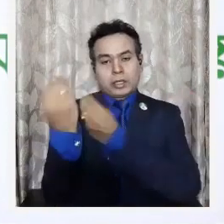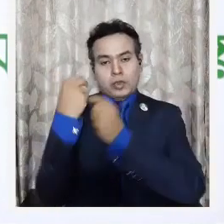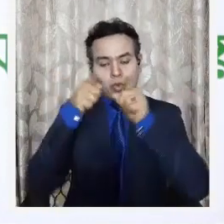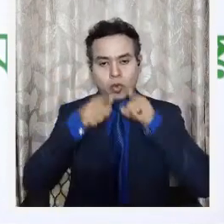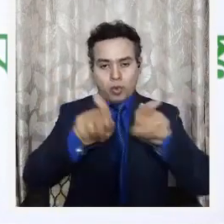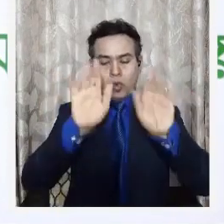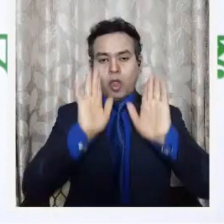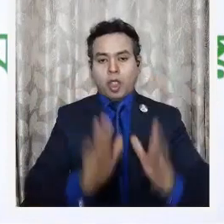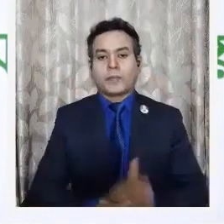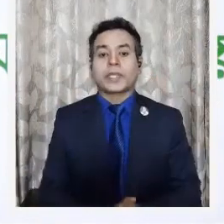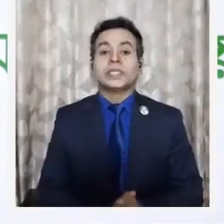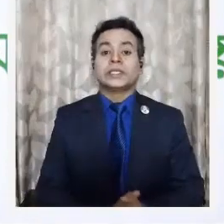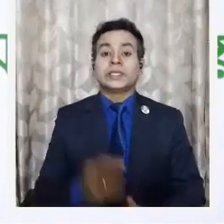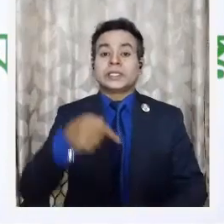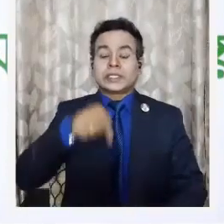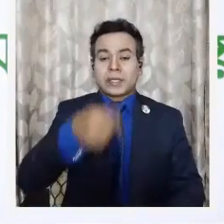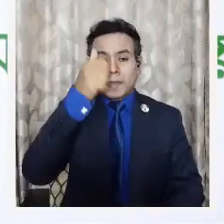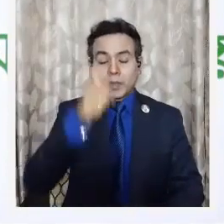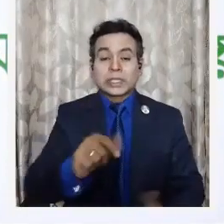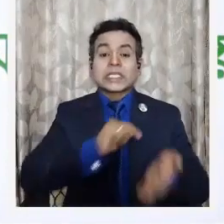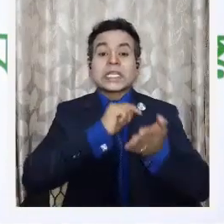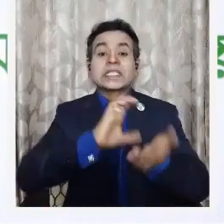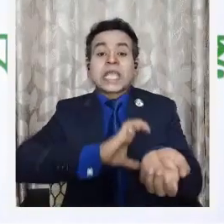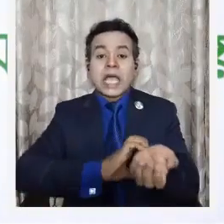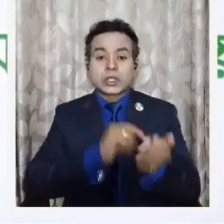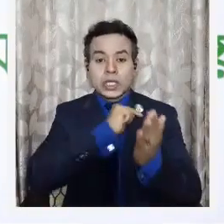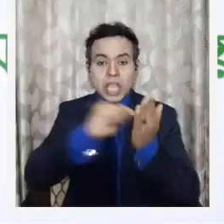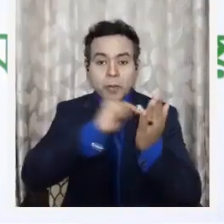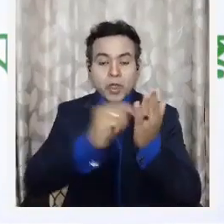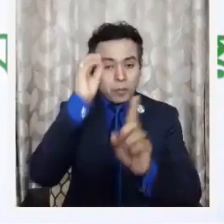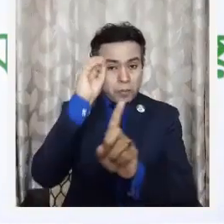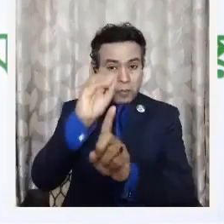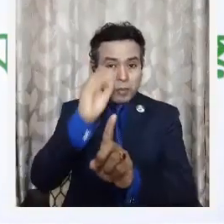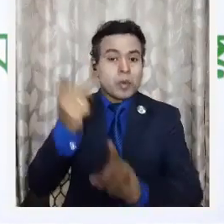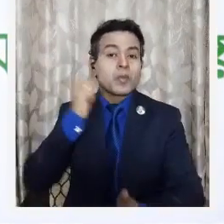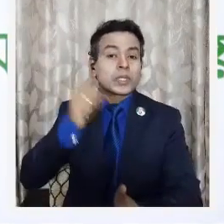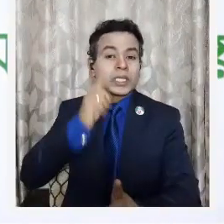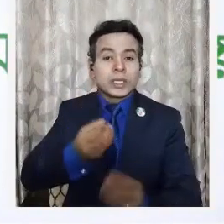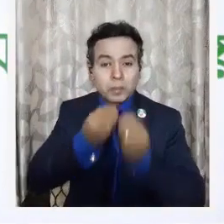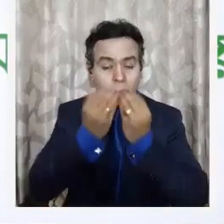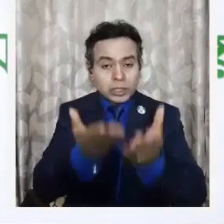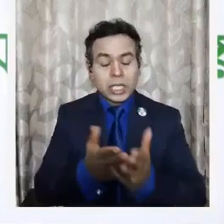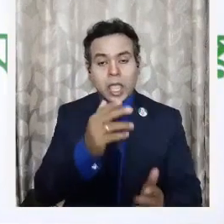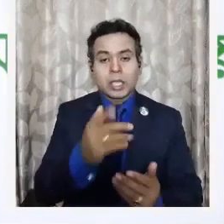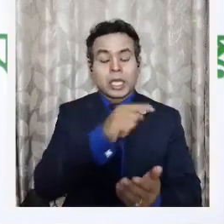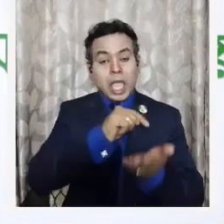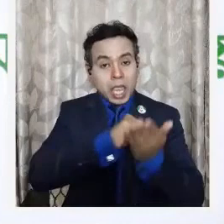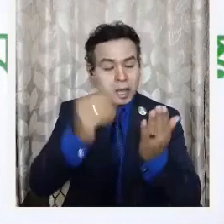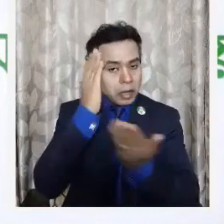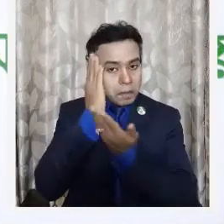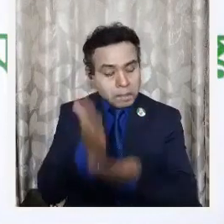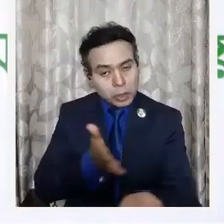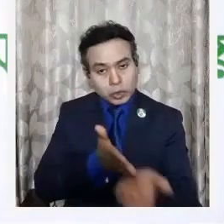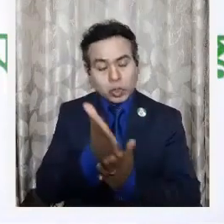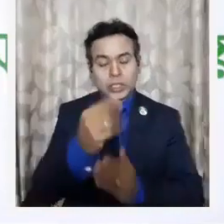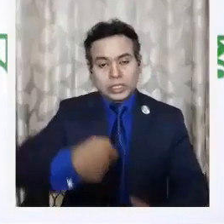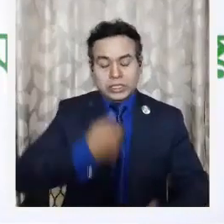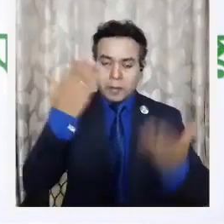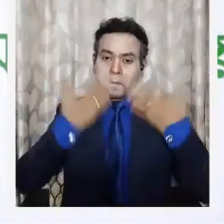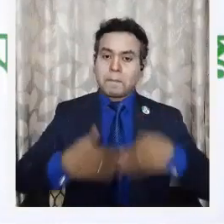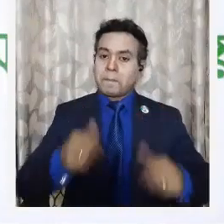নিজের সুরক্ষা নিজের হাতে, আপনার সুরক্ষা আপনার হাতে। কাজেই সুরক্ষার জন্য যেসব স্বাস্থ্যবিধি প্রতিনিয়ত বলা